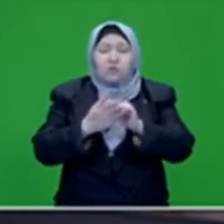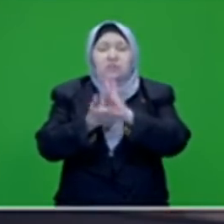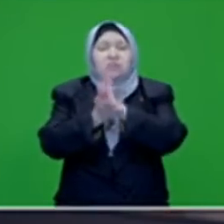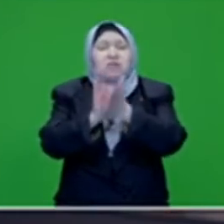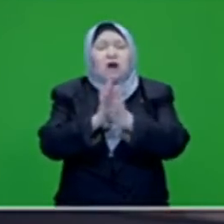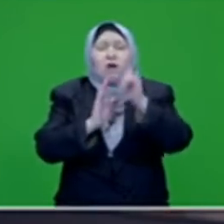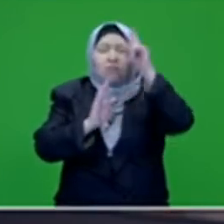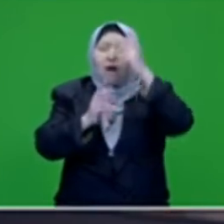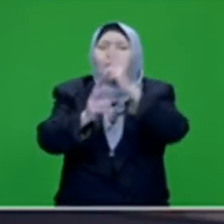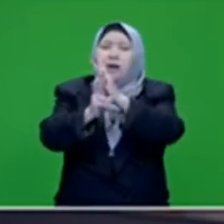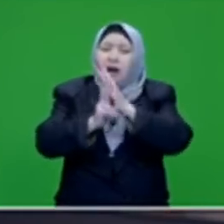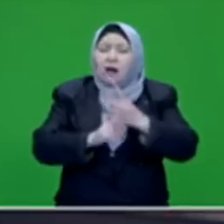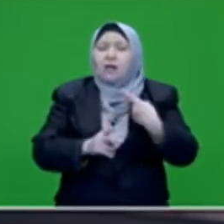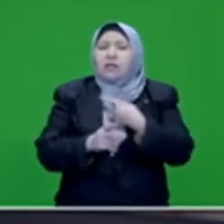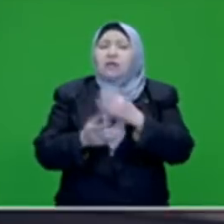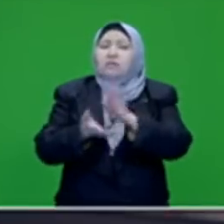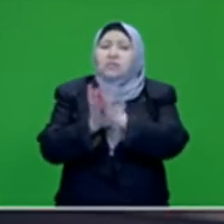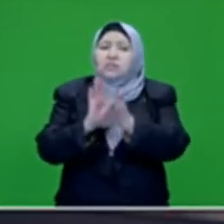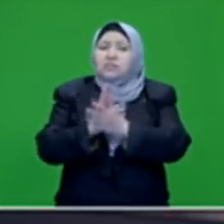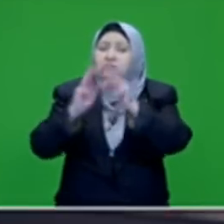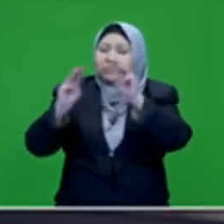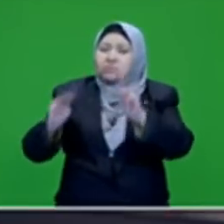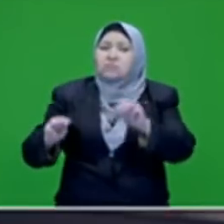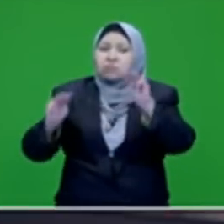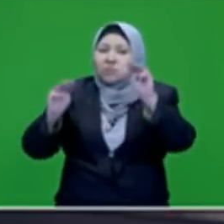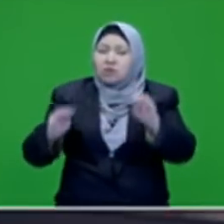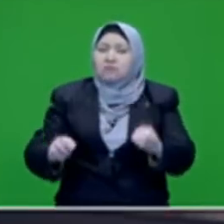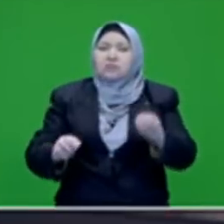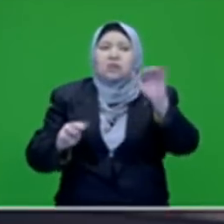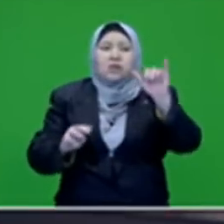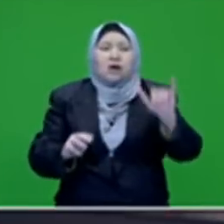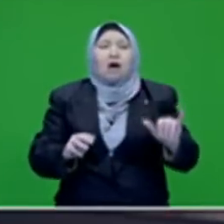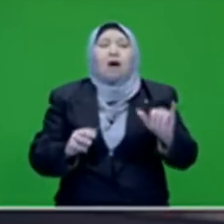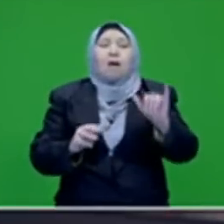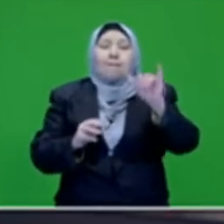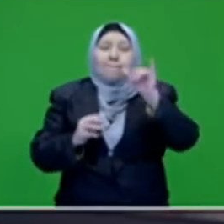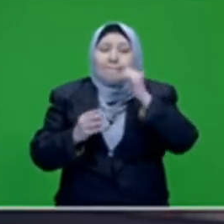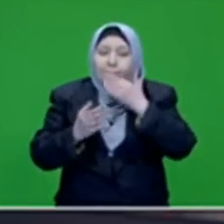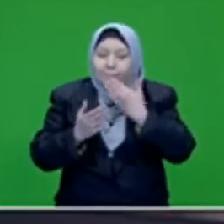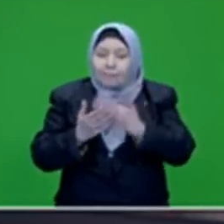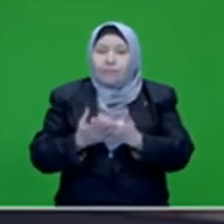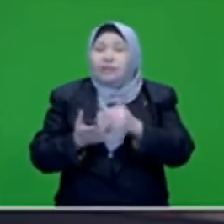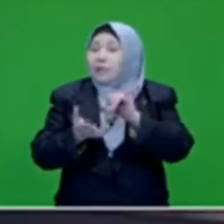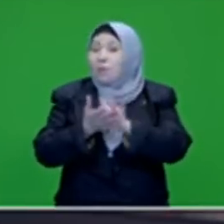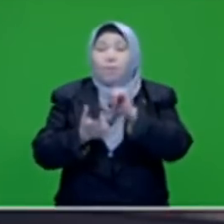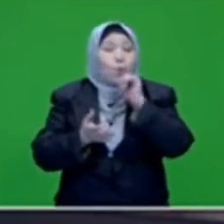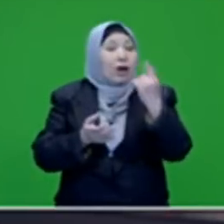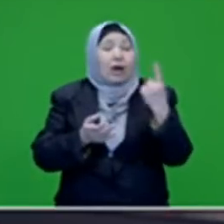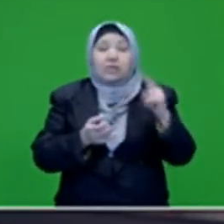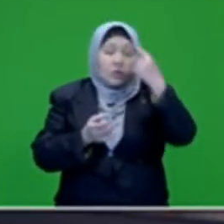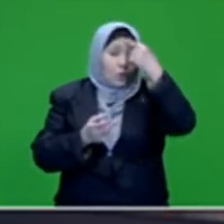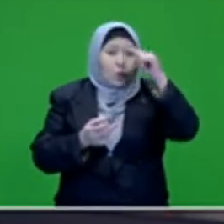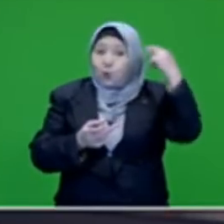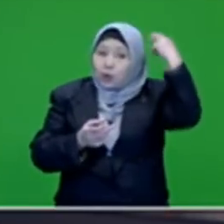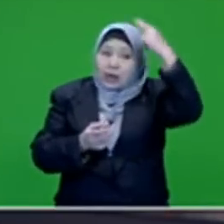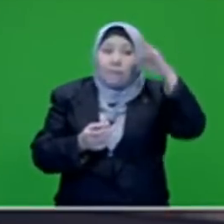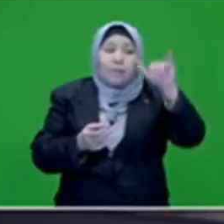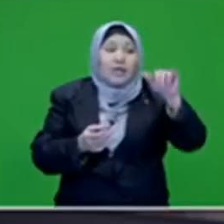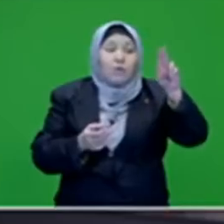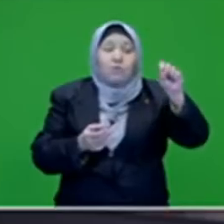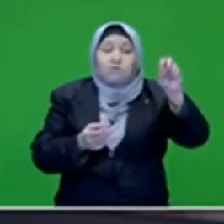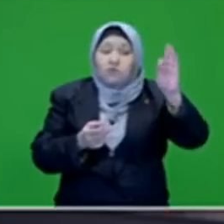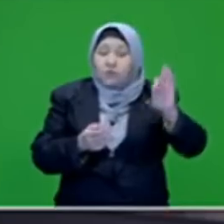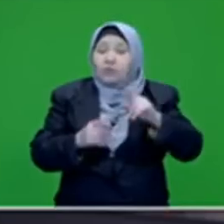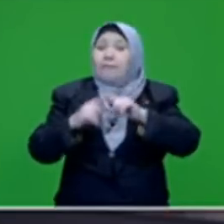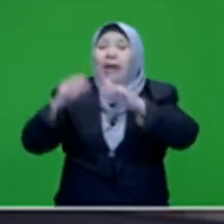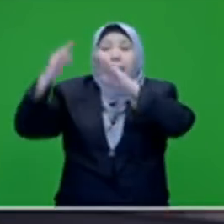menjadi hamba-hamba sebenarnya yang mukhlasin seperti mana dalam ayat 24 itu, bukan hanya untuk Nabi Yusuf tapi harapan kepada